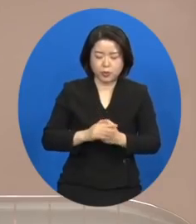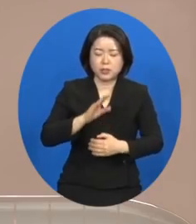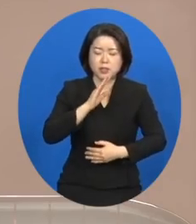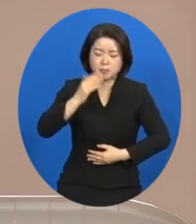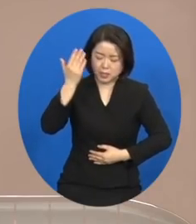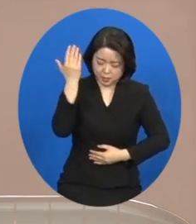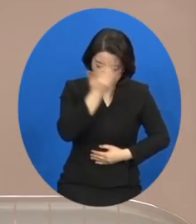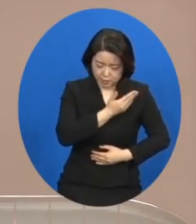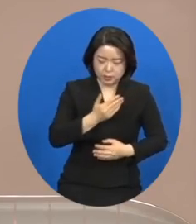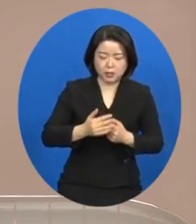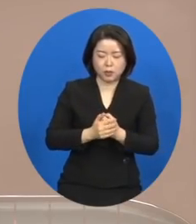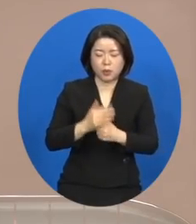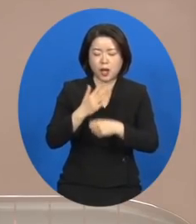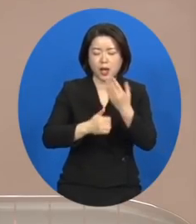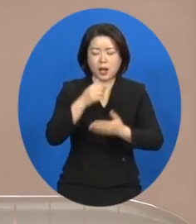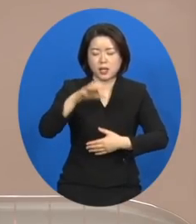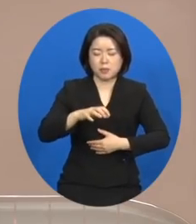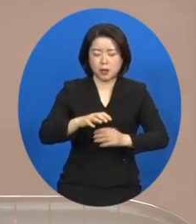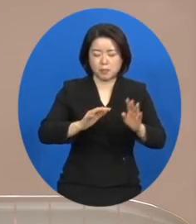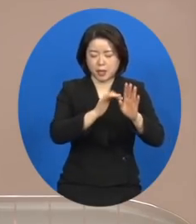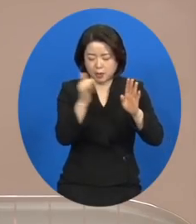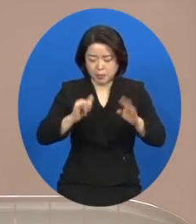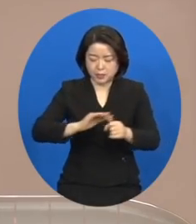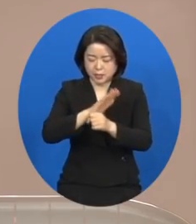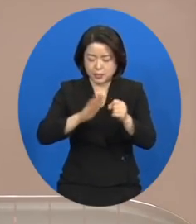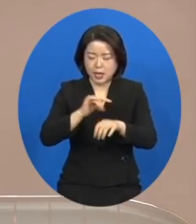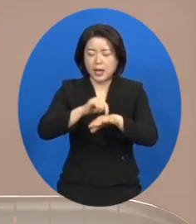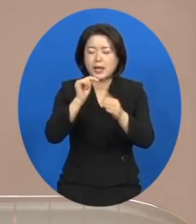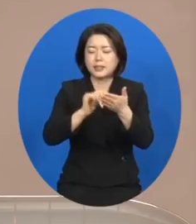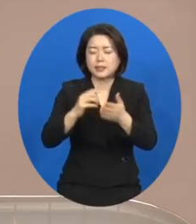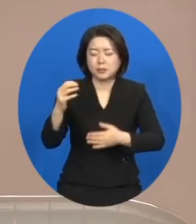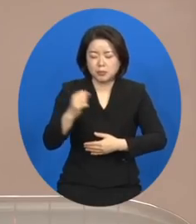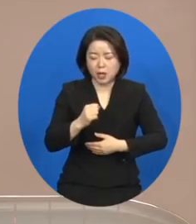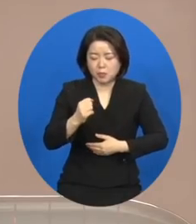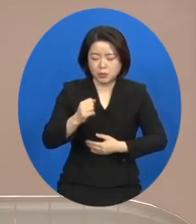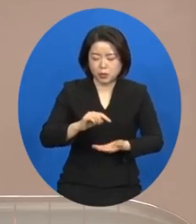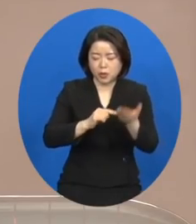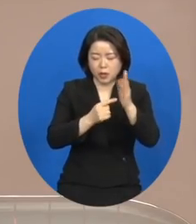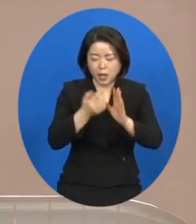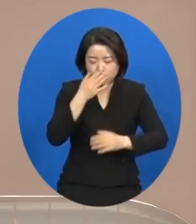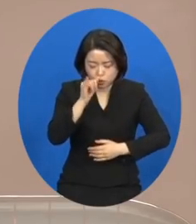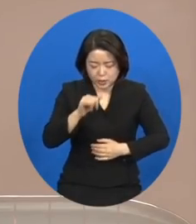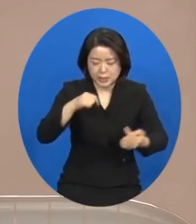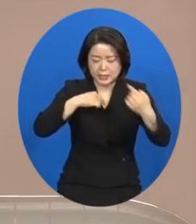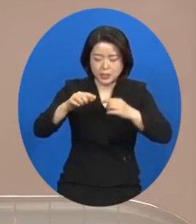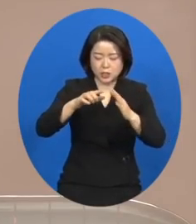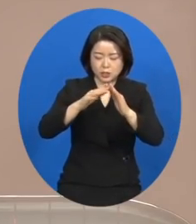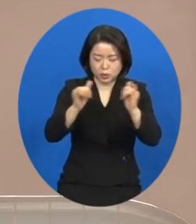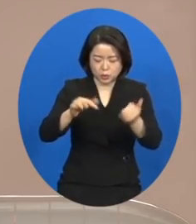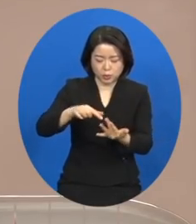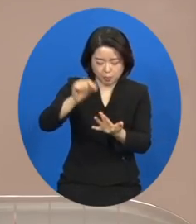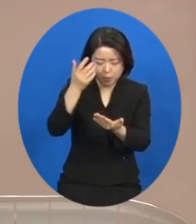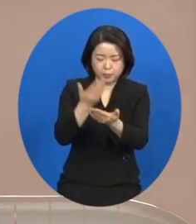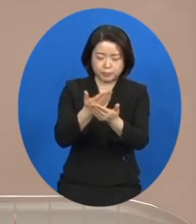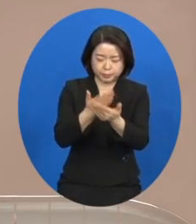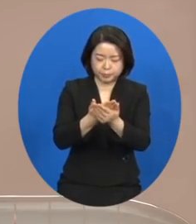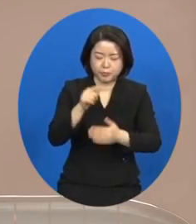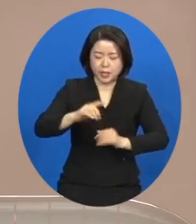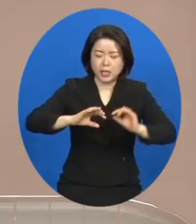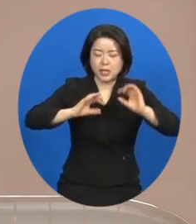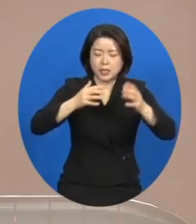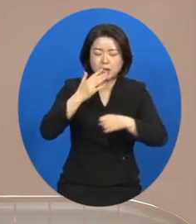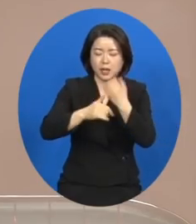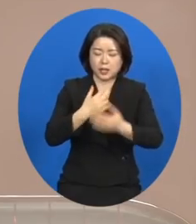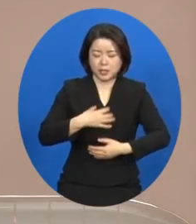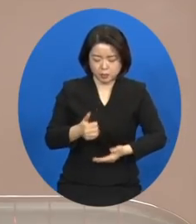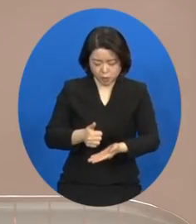깨끗하며 또한 하나님 앞에 정말 백성들을 사랑하는 그 마음으로 하나님 나아올 수 있는 그 지도자를 세워주시기를 원합니다. 하나님 이 나라가 하나님을